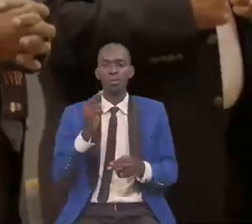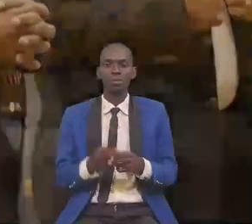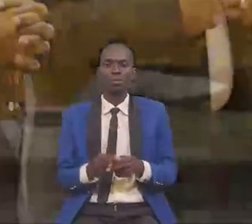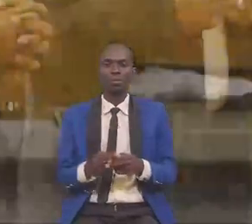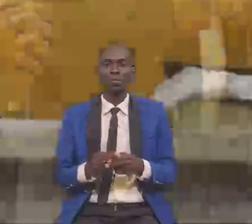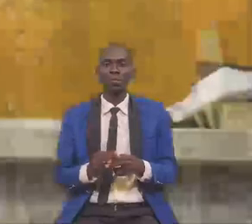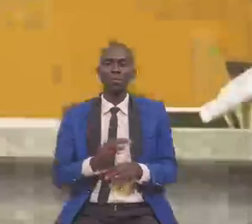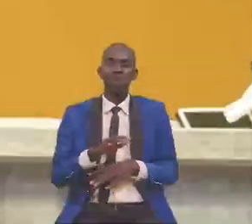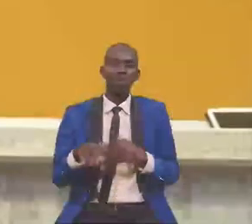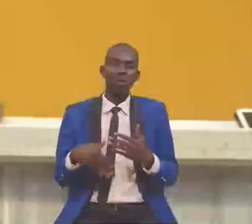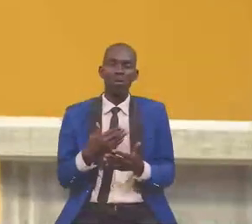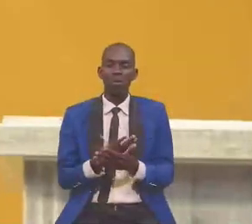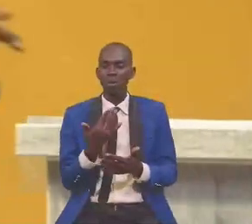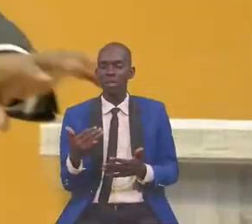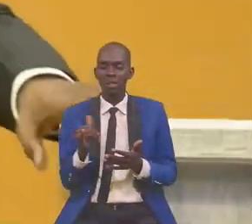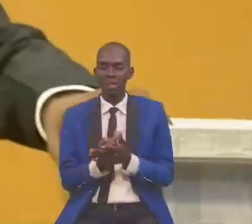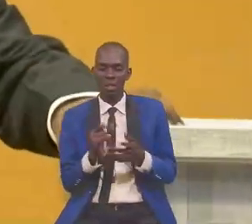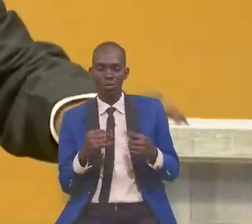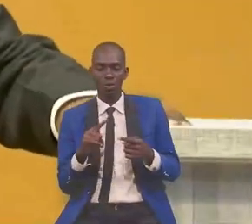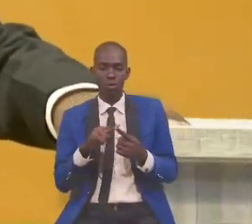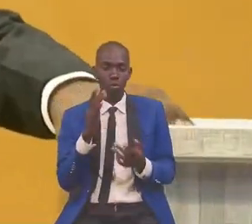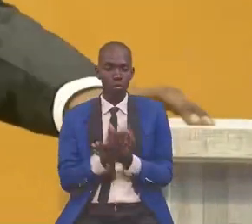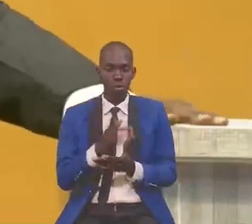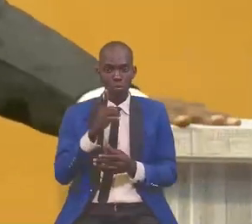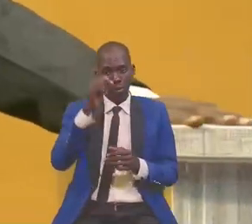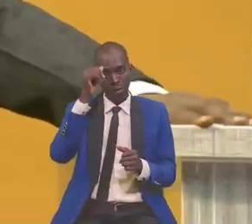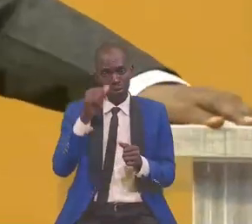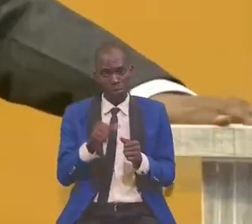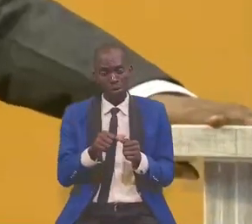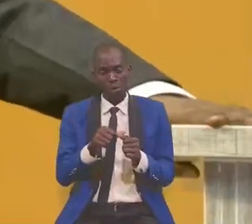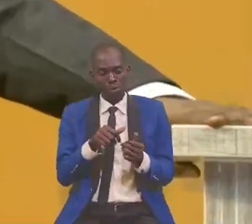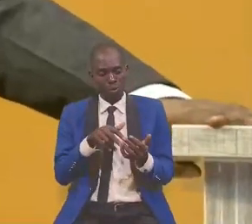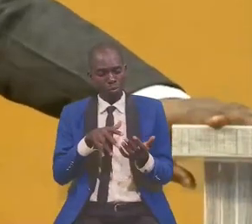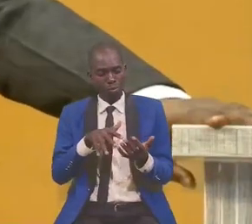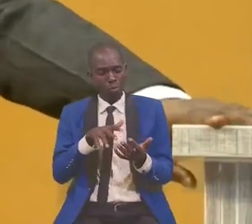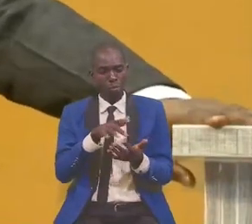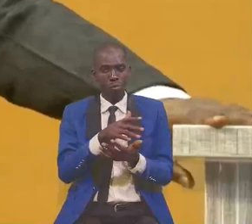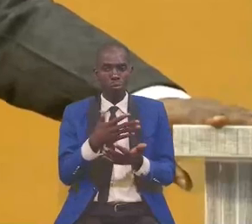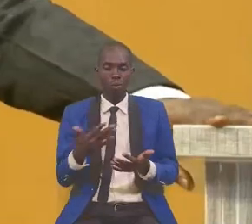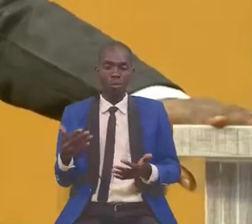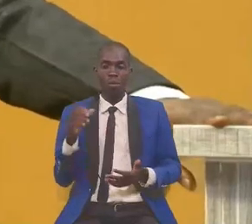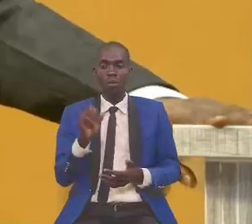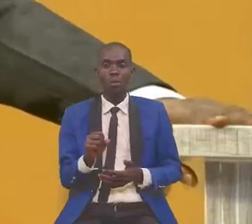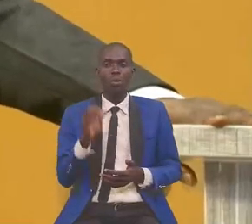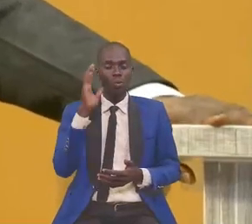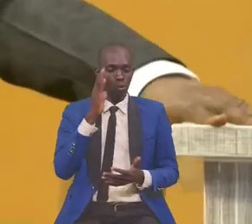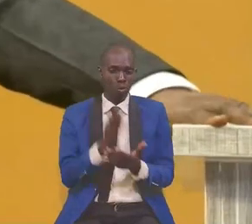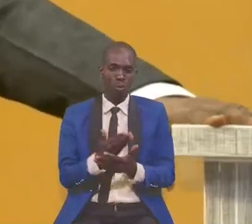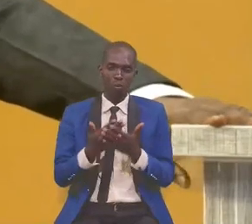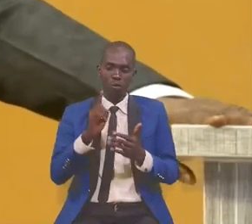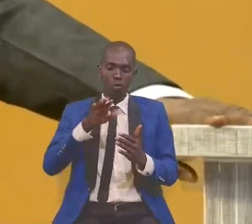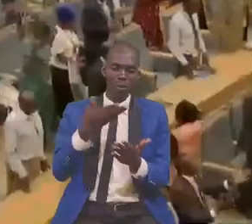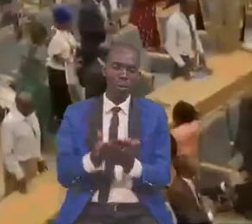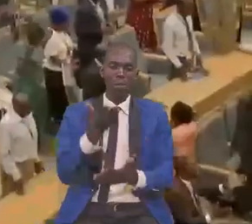Toutes les choses qui vont essayer de t'arrêter, ces choses vont s'arrêter avant que tu n'arrives là-bas.